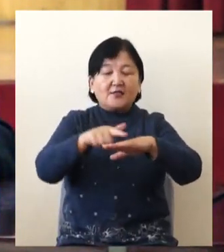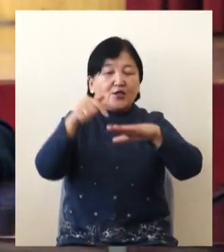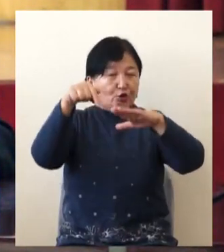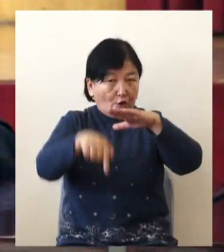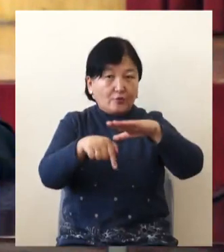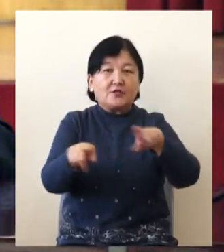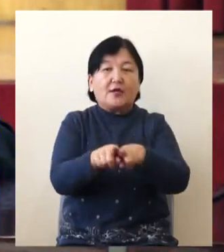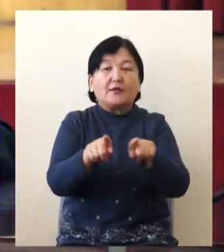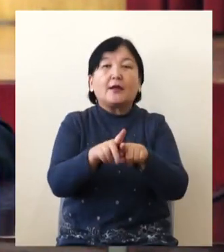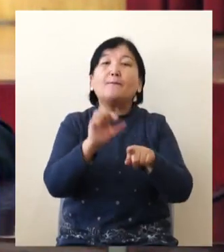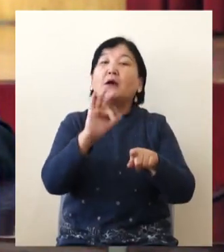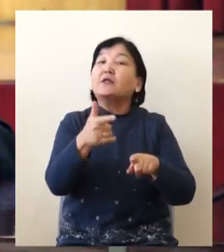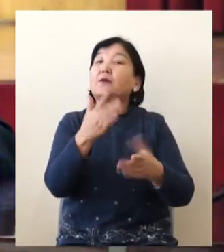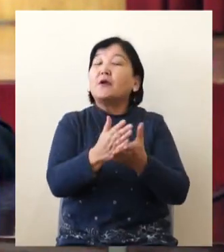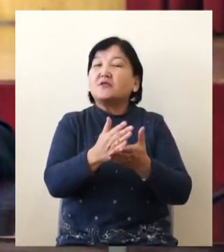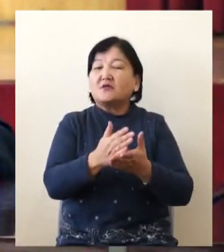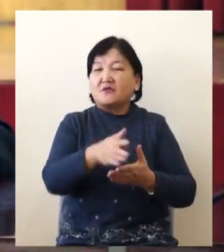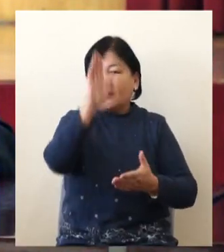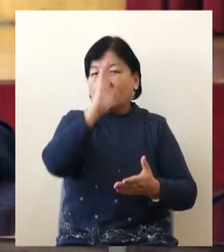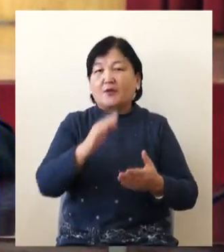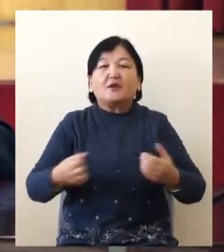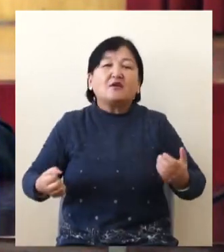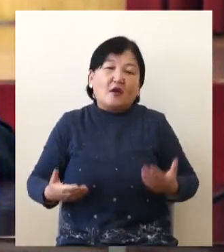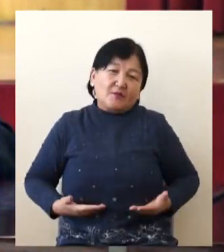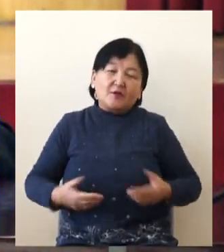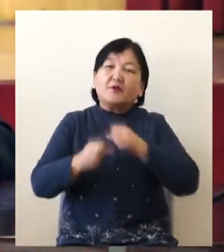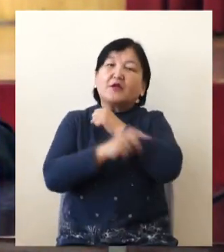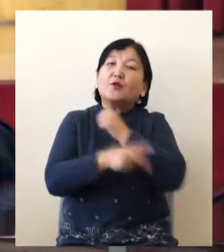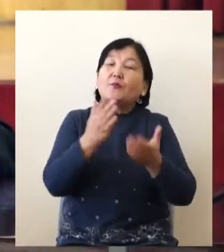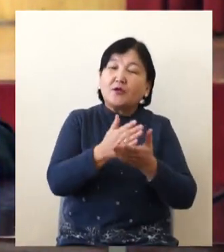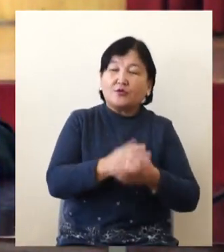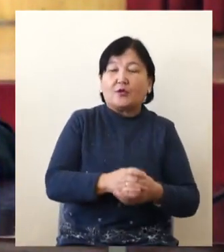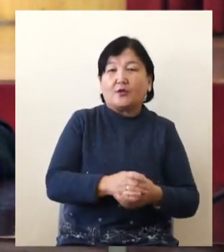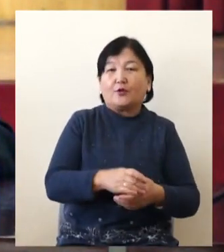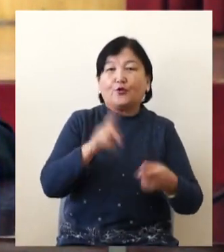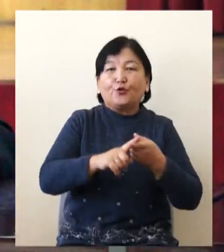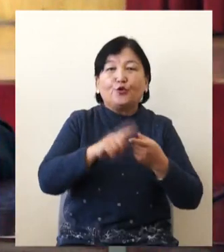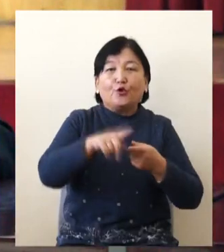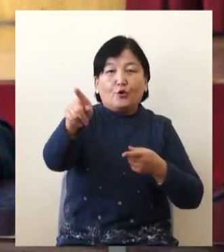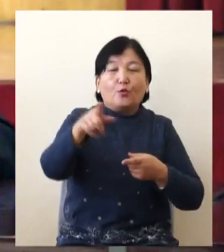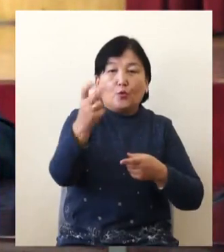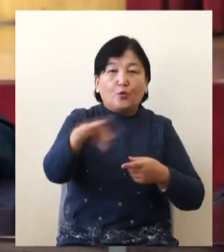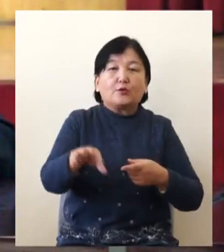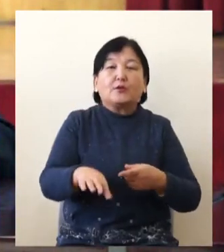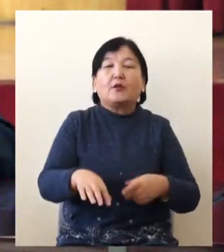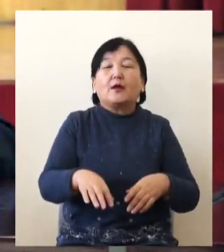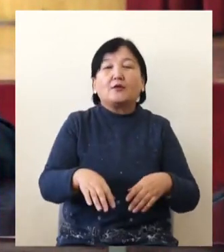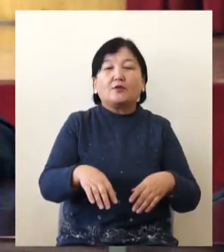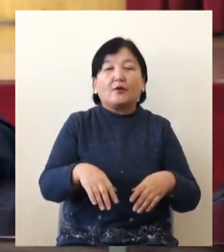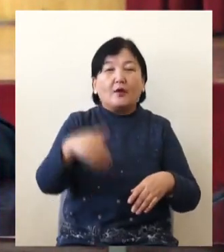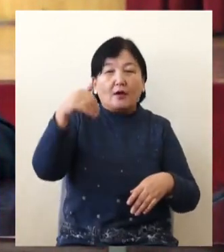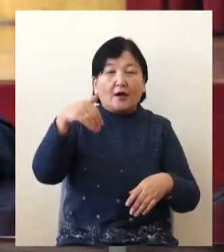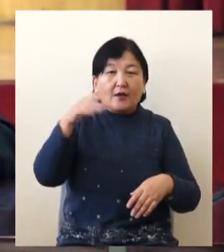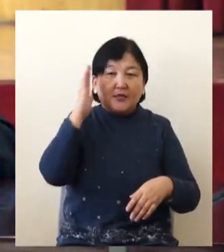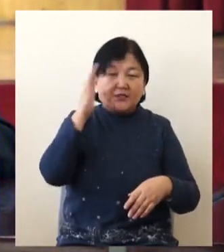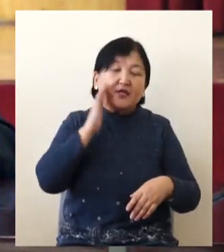хотод цугларчаад хөдөөний хүн амьдрах боломжгүй болов. Хүүхэд нь малаа хаяад энэ дээрээ